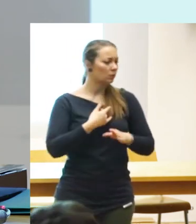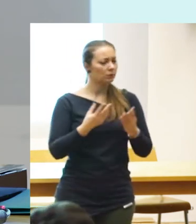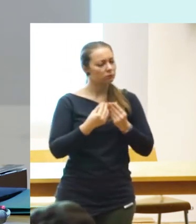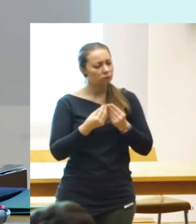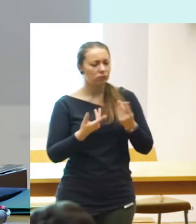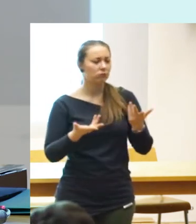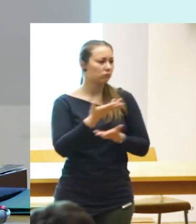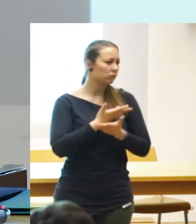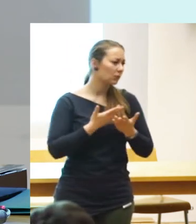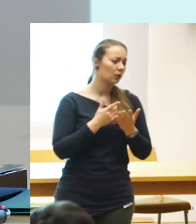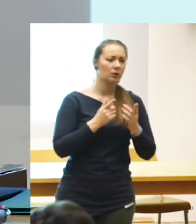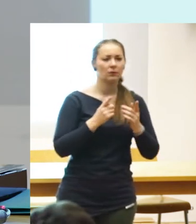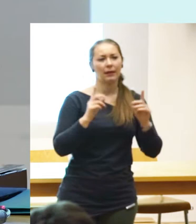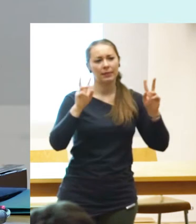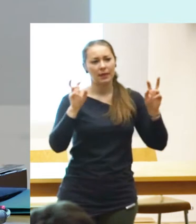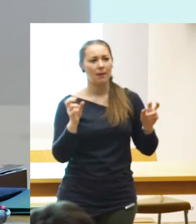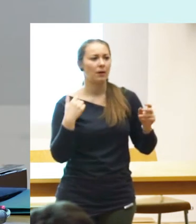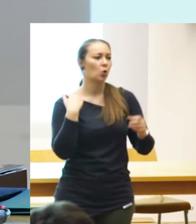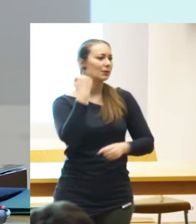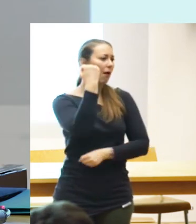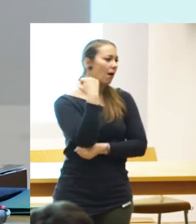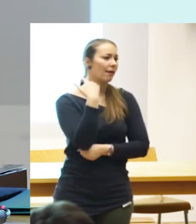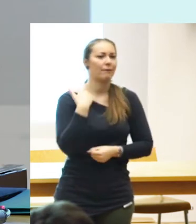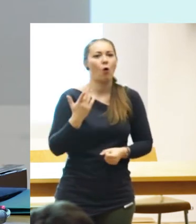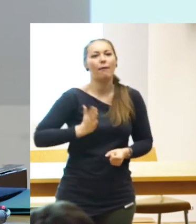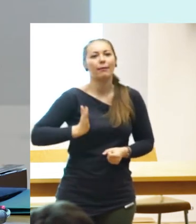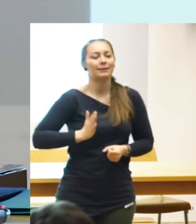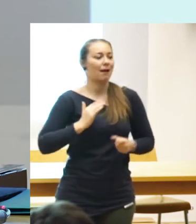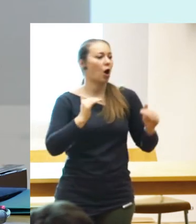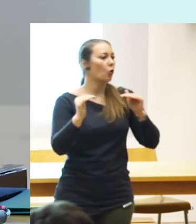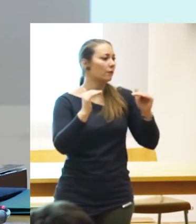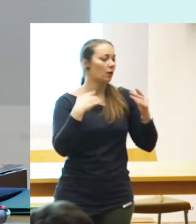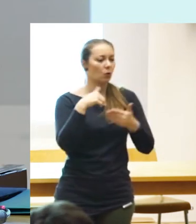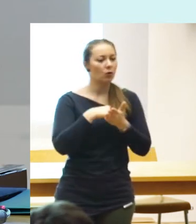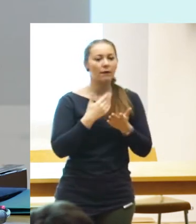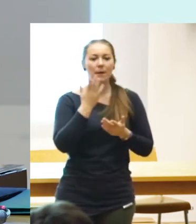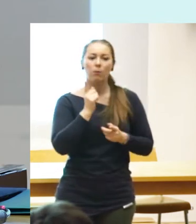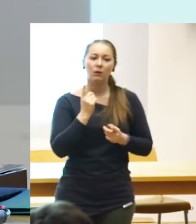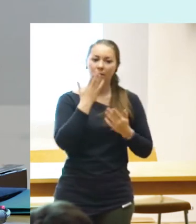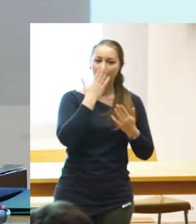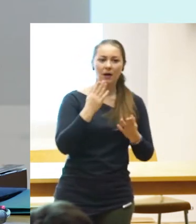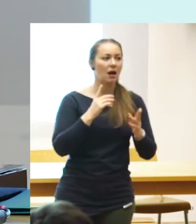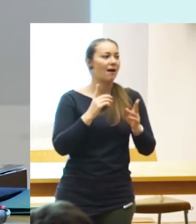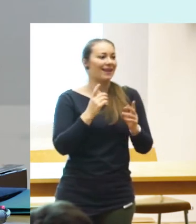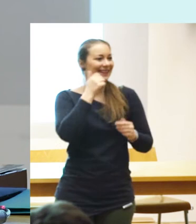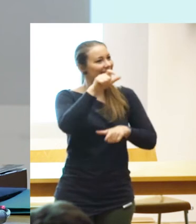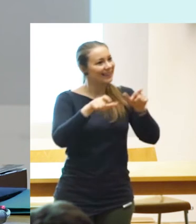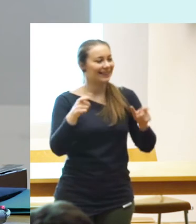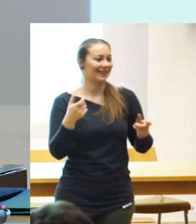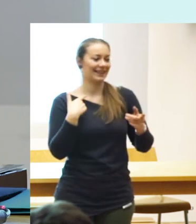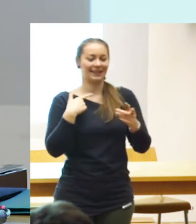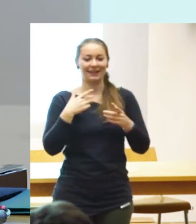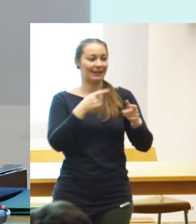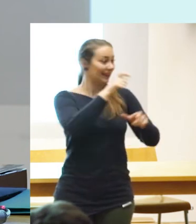jednak o nějaké bazální etické rovině toho, jak by měla vypadat asi komunikace vůbec mezilidská a v